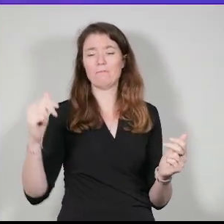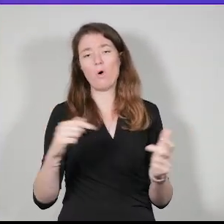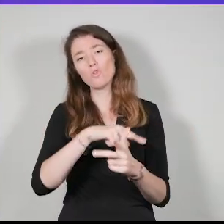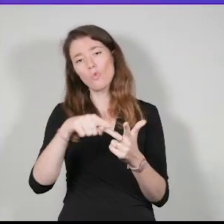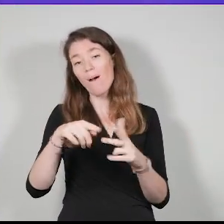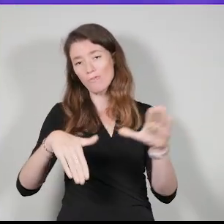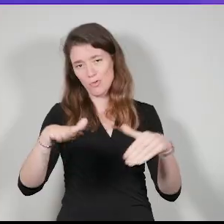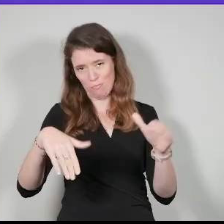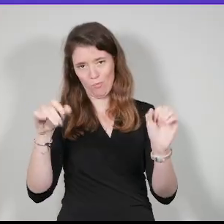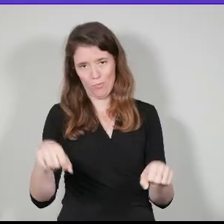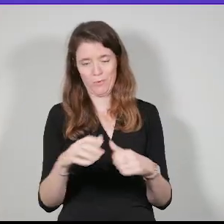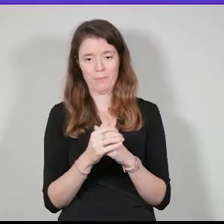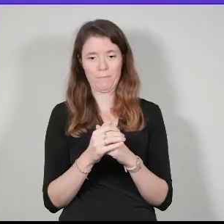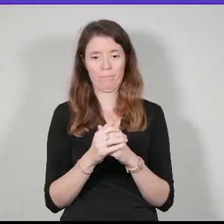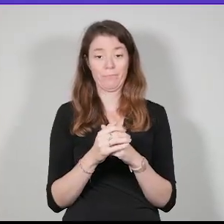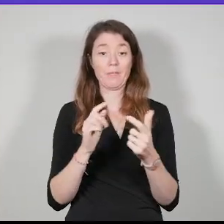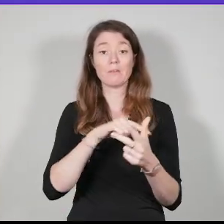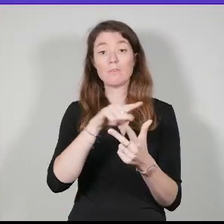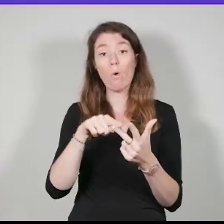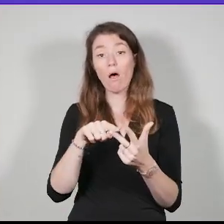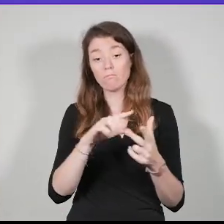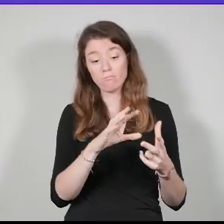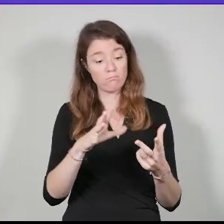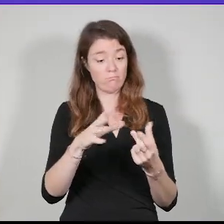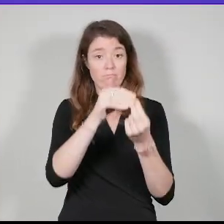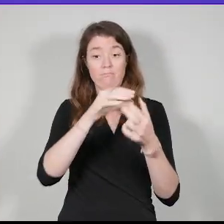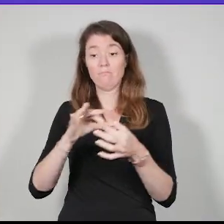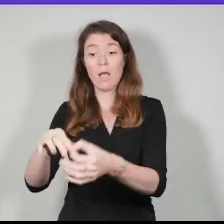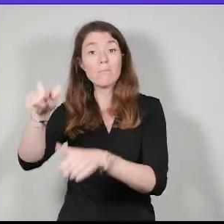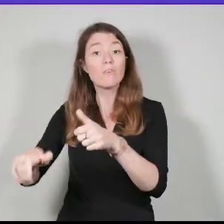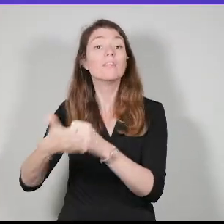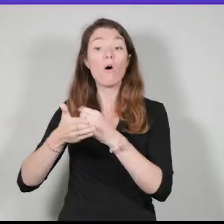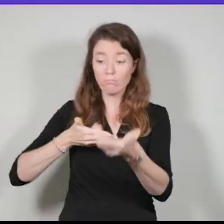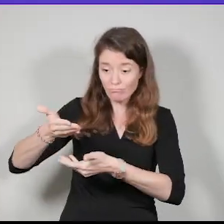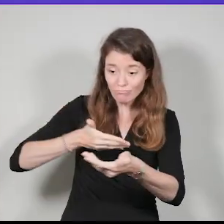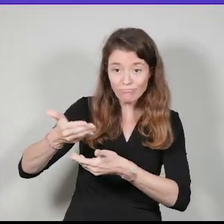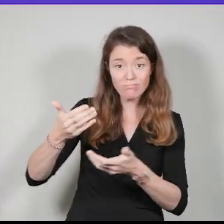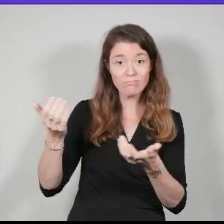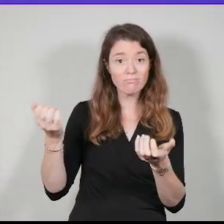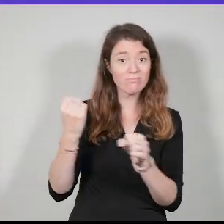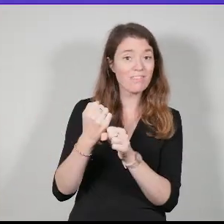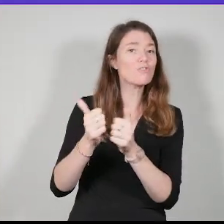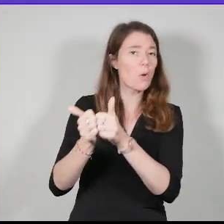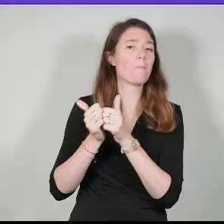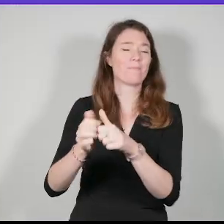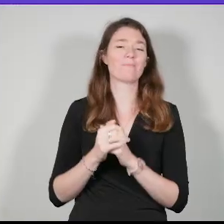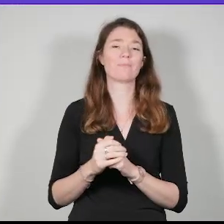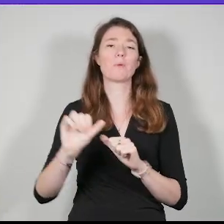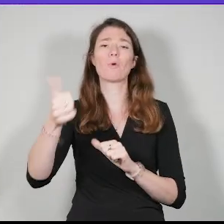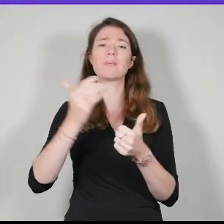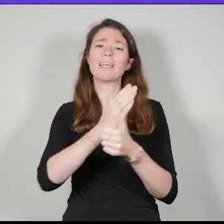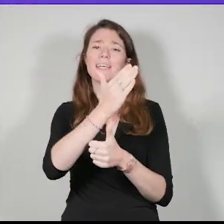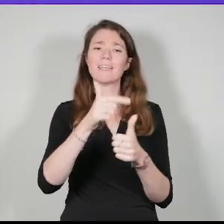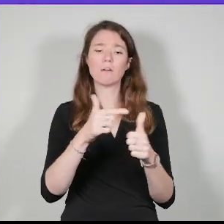fonctionnements qui se travaillent avec les aidants en fait. On discute ensemble. D'abord un niveau